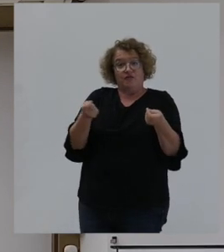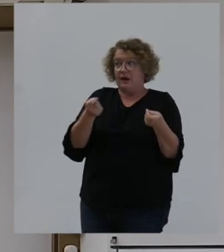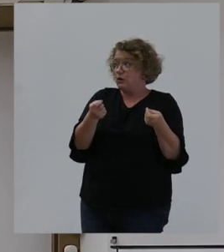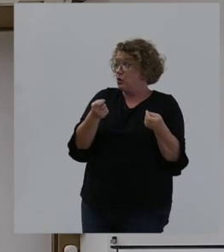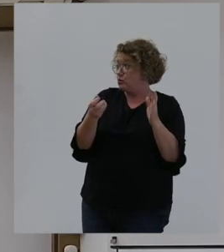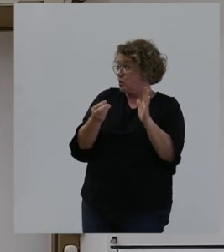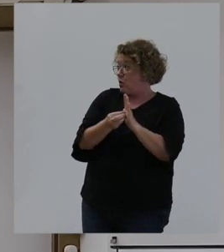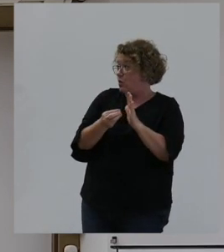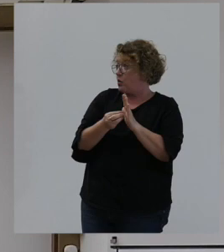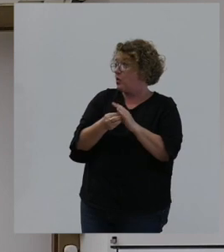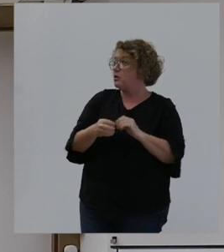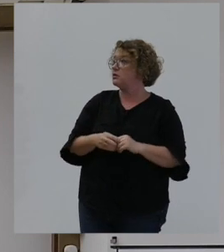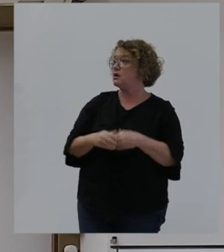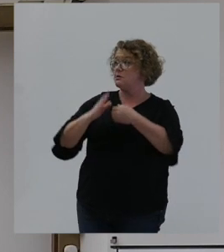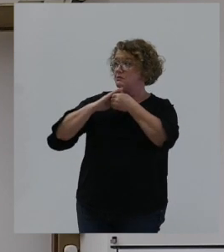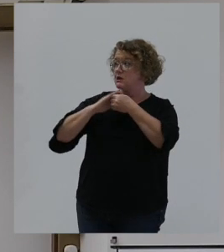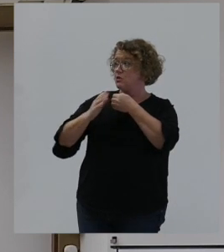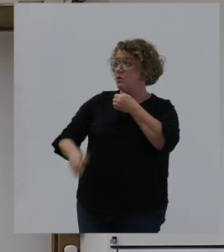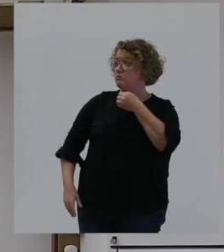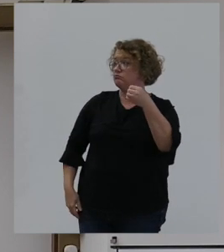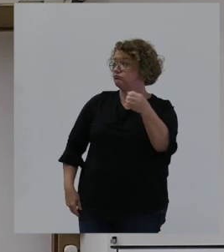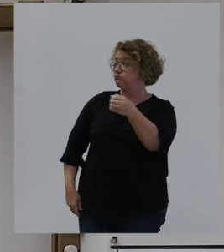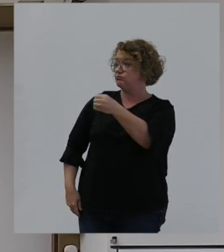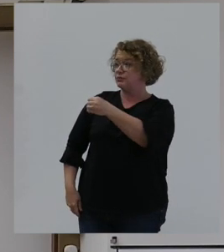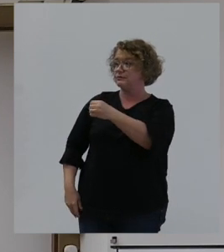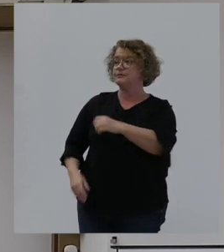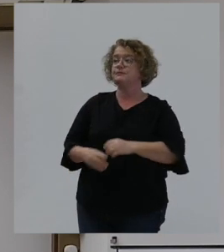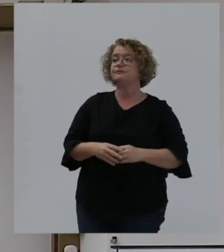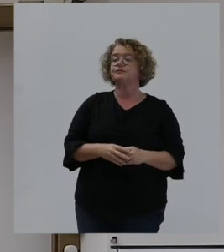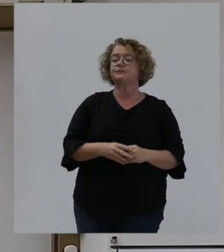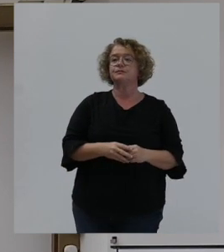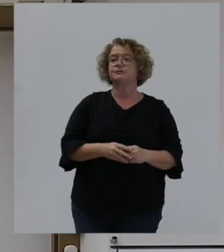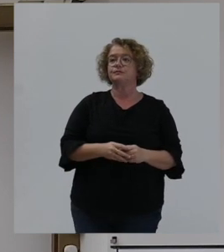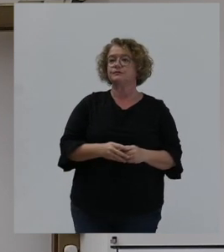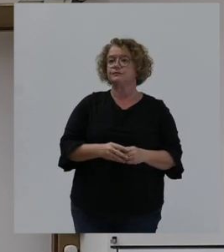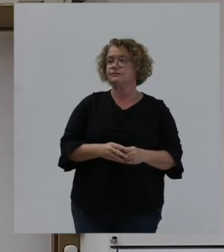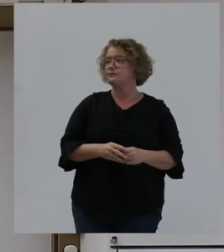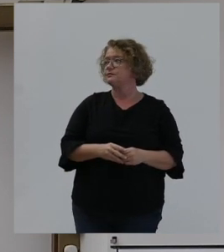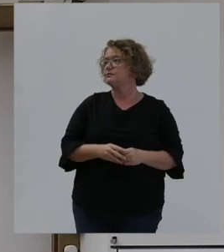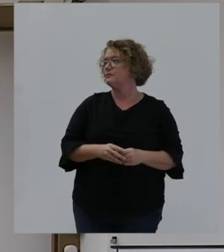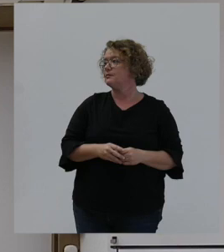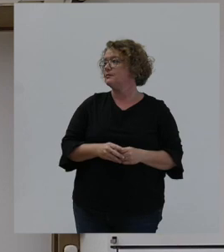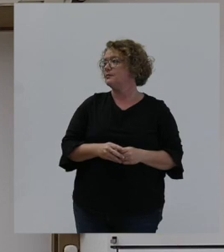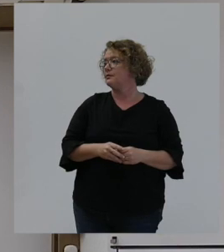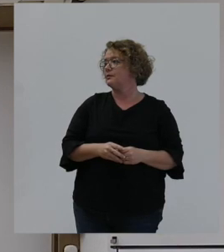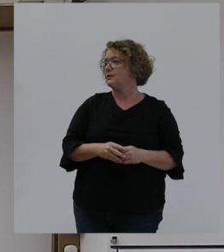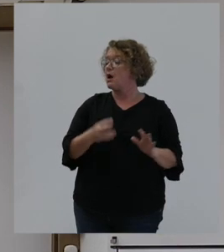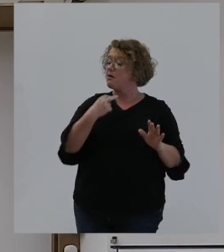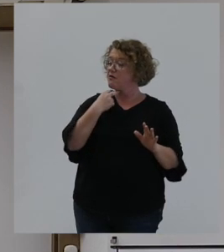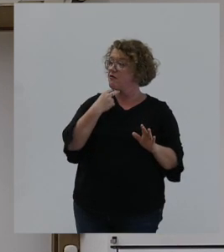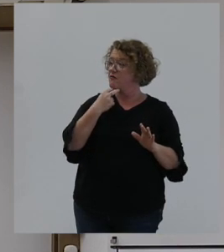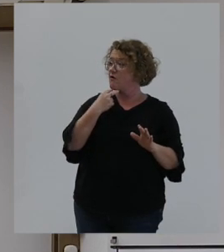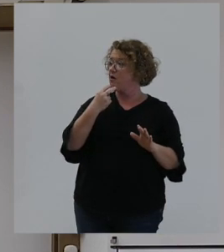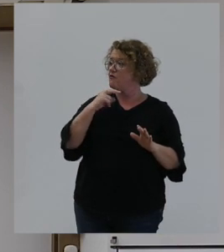Alors, est-ce qu'un micro peut descendre jusqu'en bas ? Ah, pardon, j'avais pas vu. Il y a... Non,